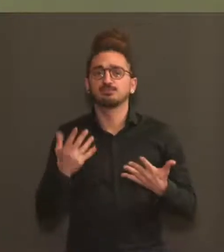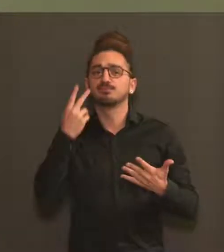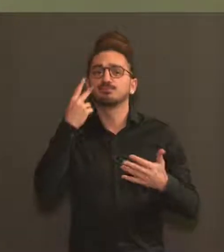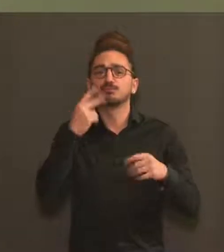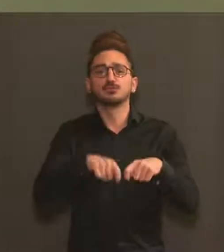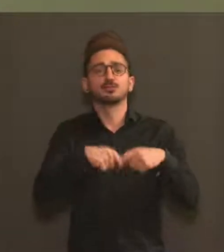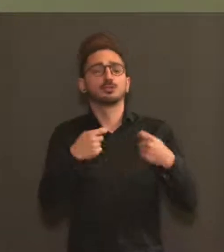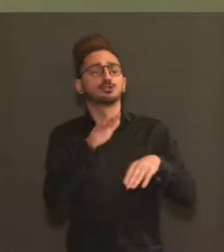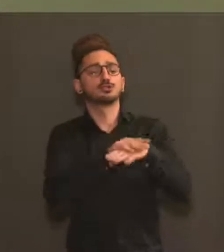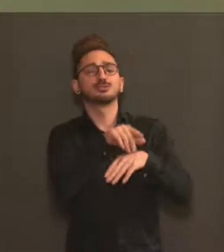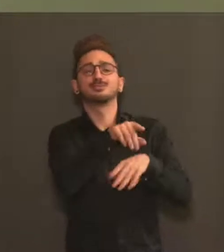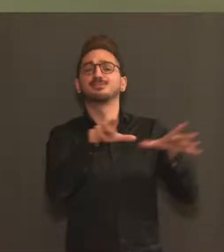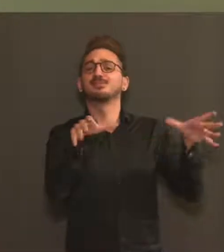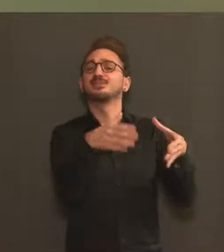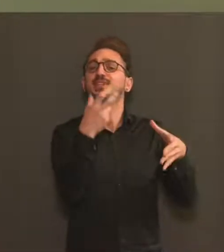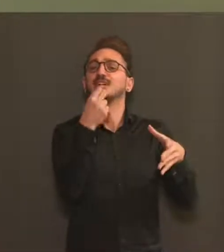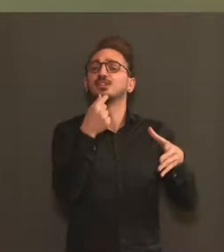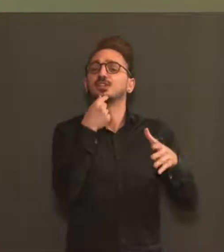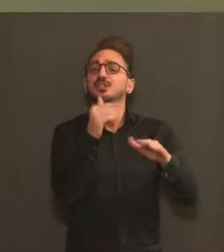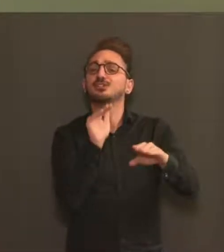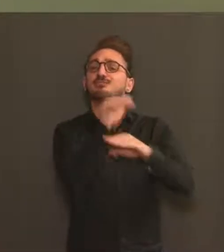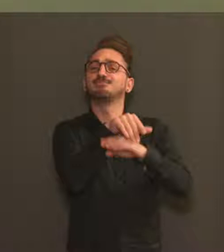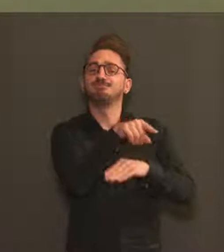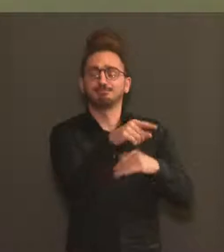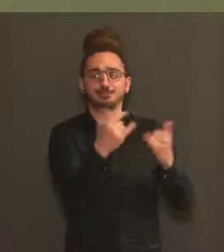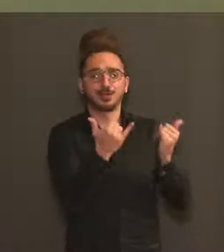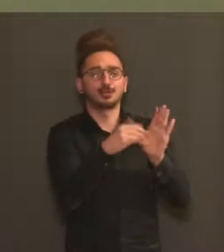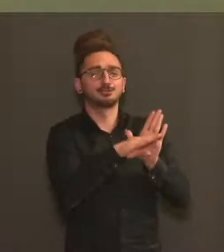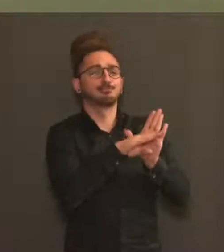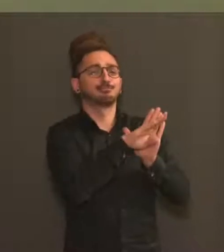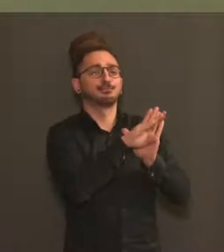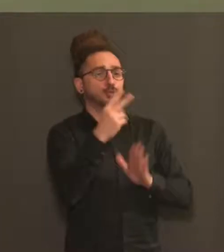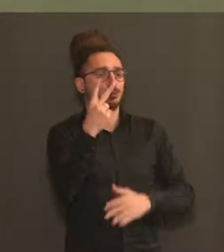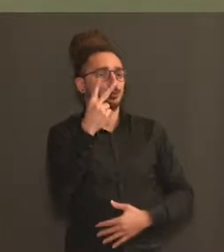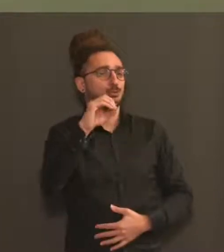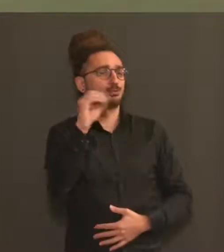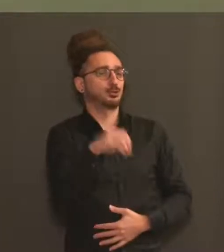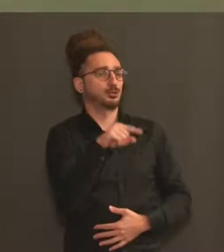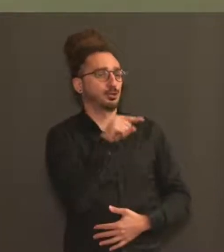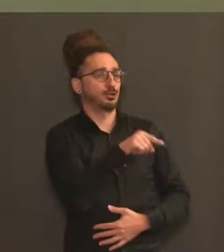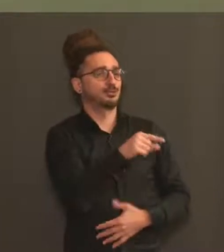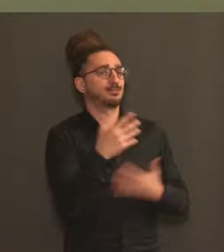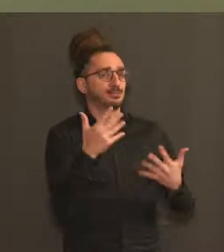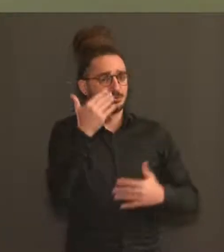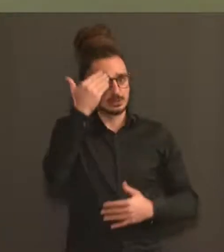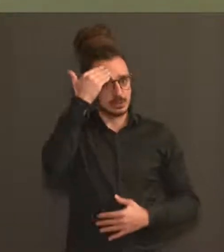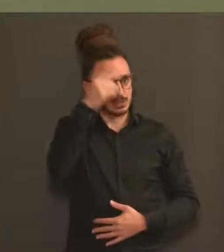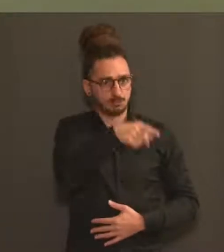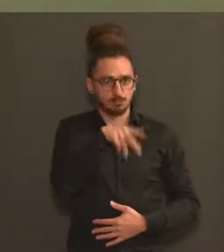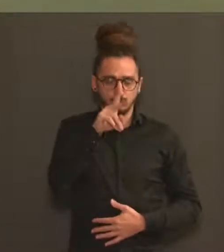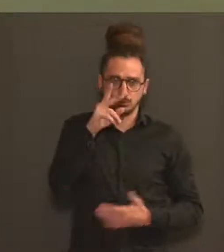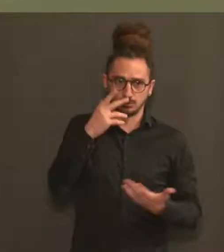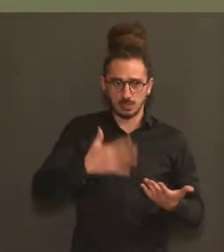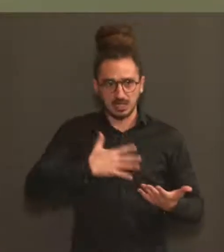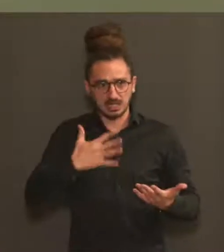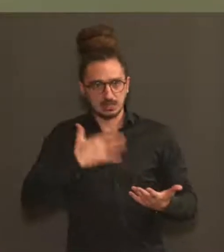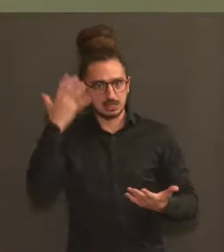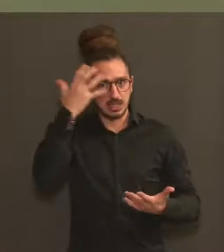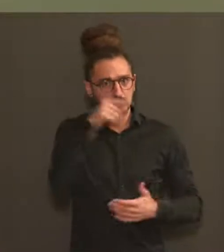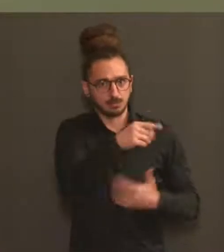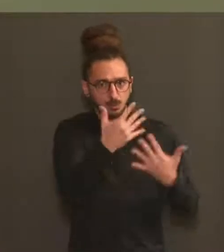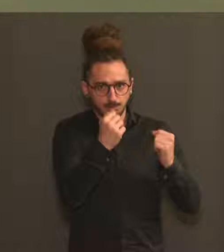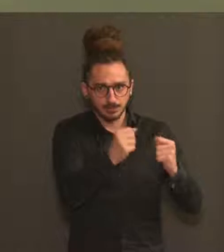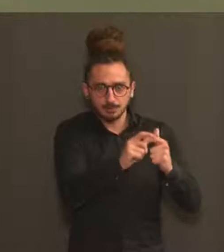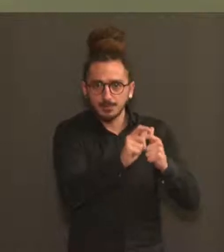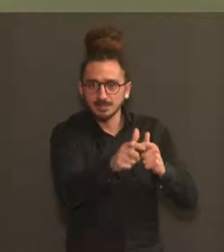vous savez que ceci nous inquiète toujours un peu plus vu la gravité de la pathologie que ça peut induire. On a une diminution que